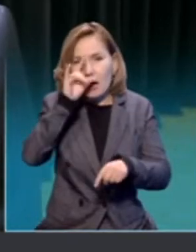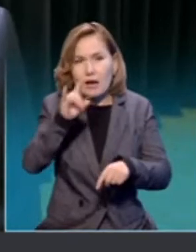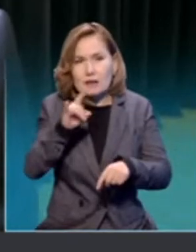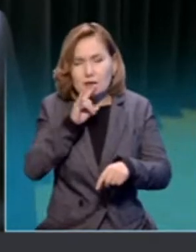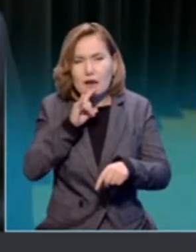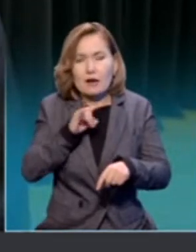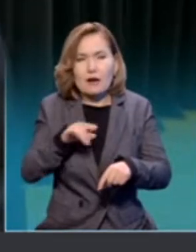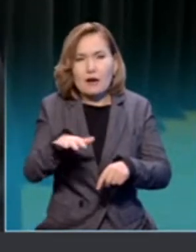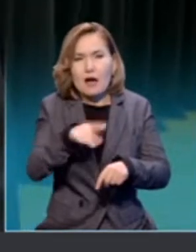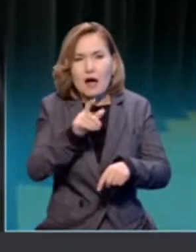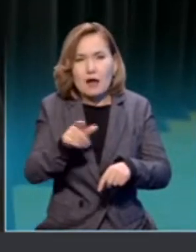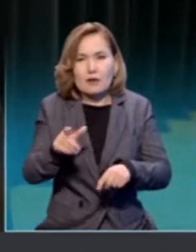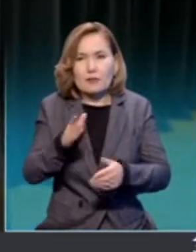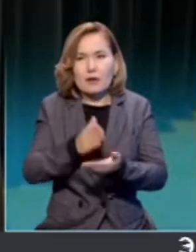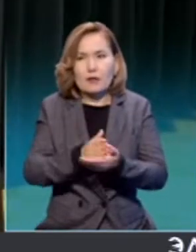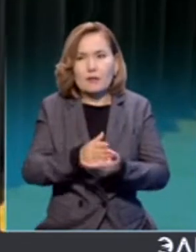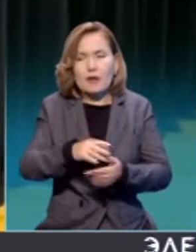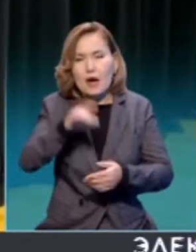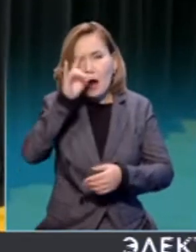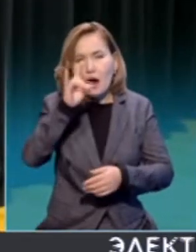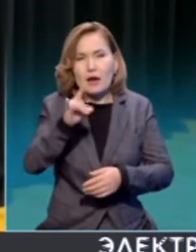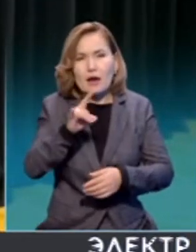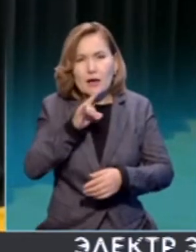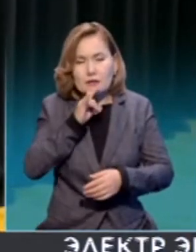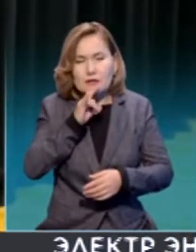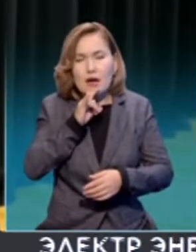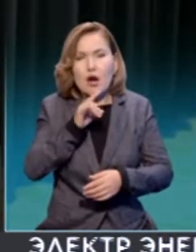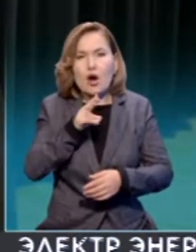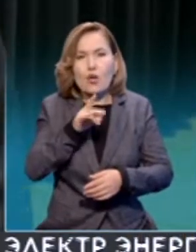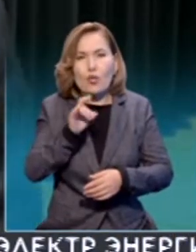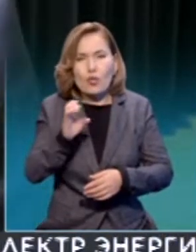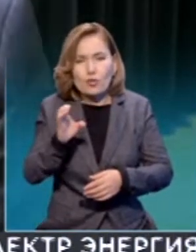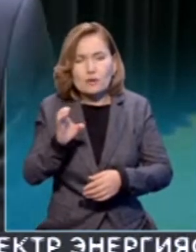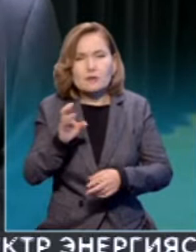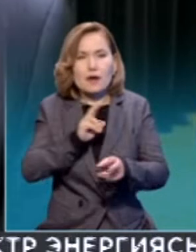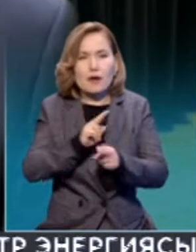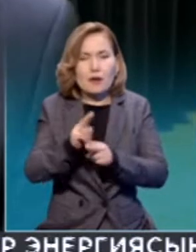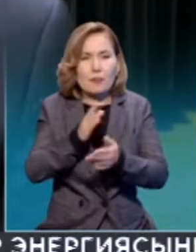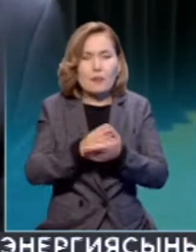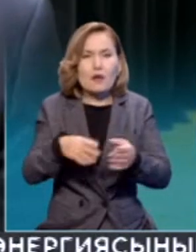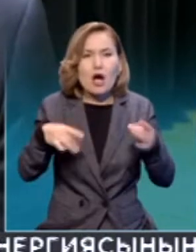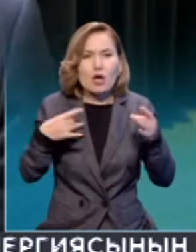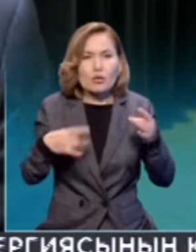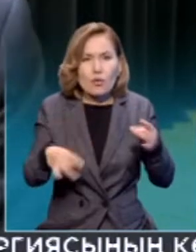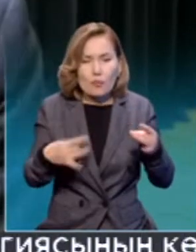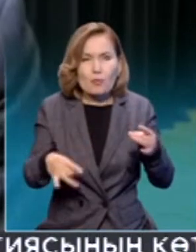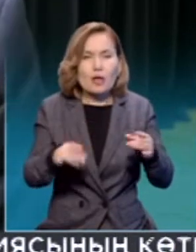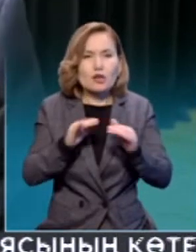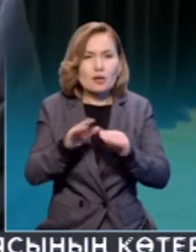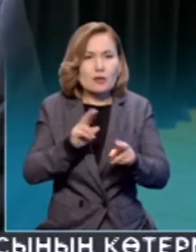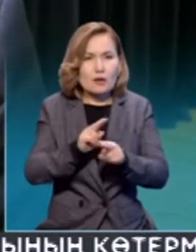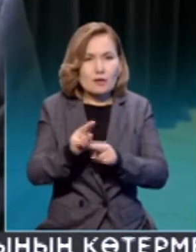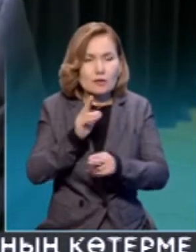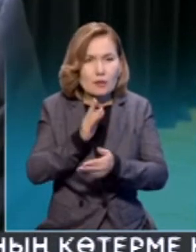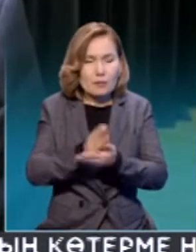Қазақ тілі курстарының мәселесі, домбыра үйрену курстарының мәселесі бірден көтеріле бастады. Бұл, яғни,